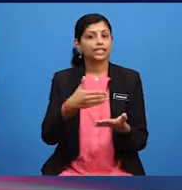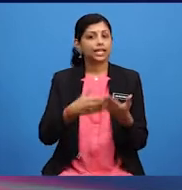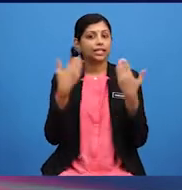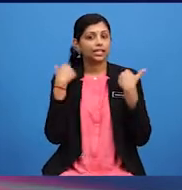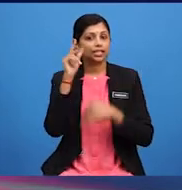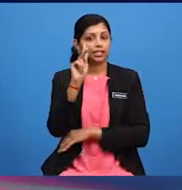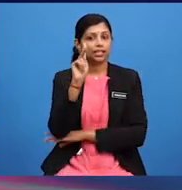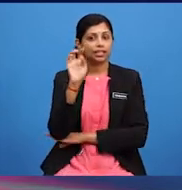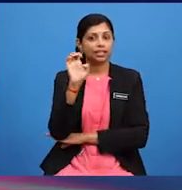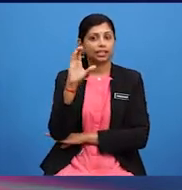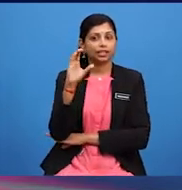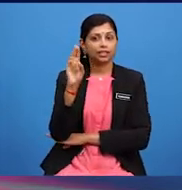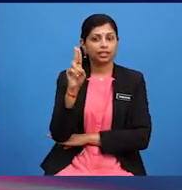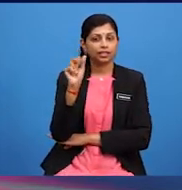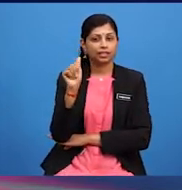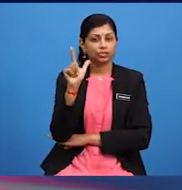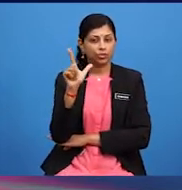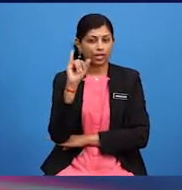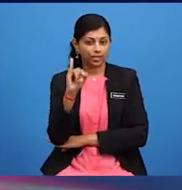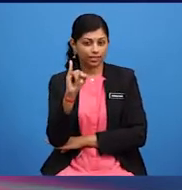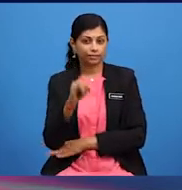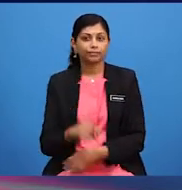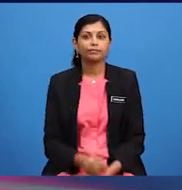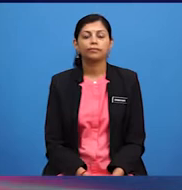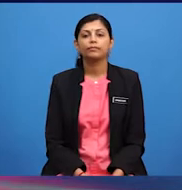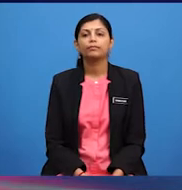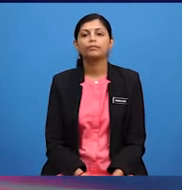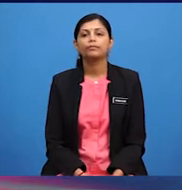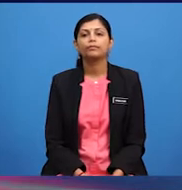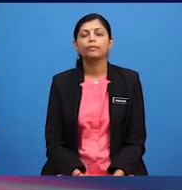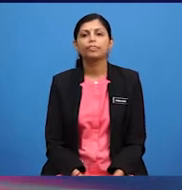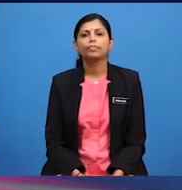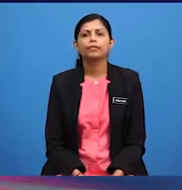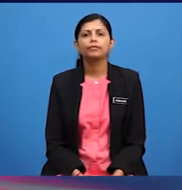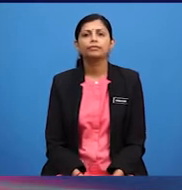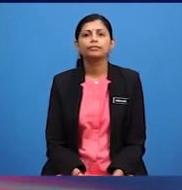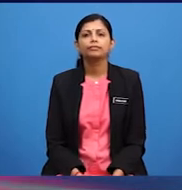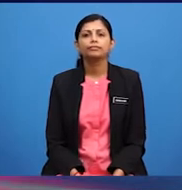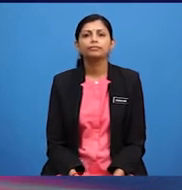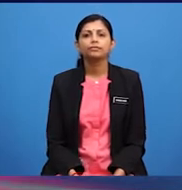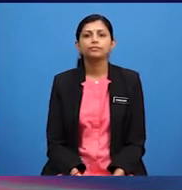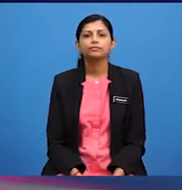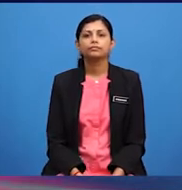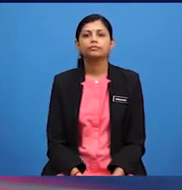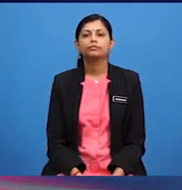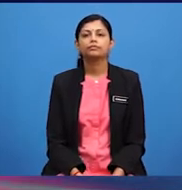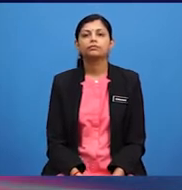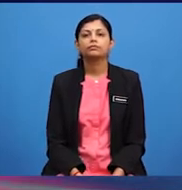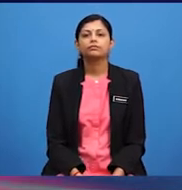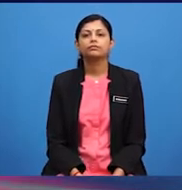A. lakaran perspektif, B. lakaran ortografik,